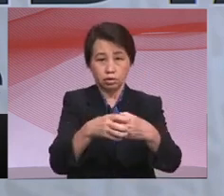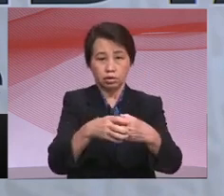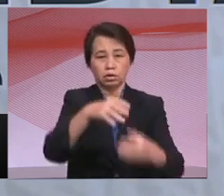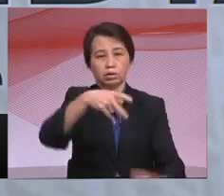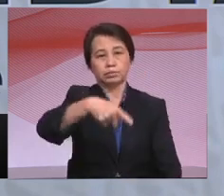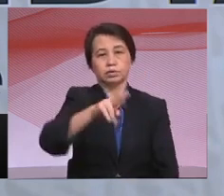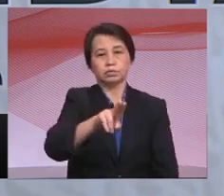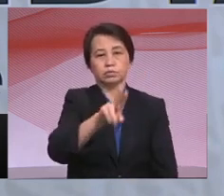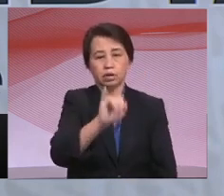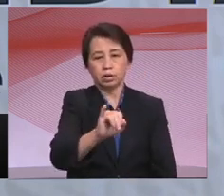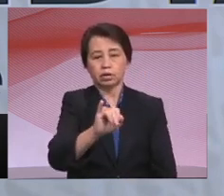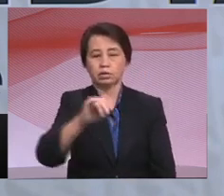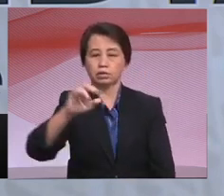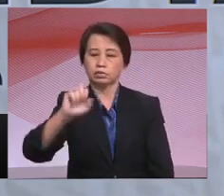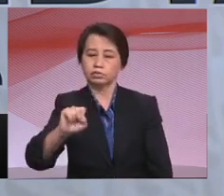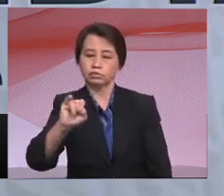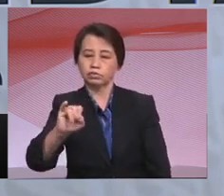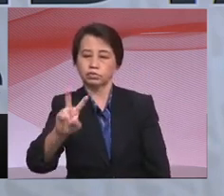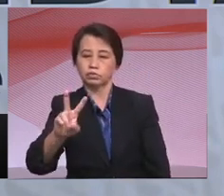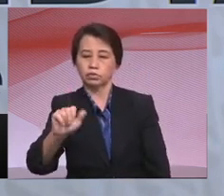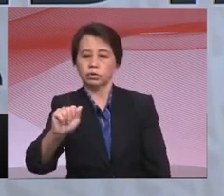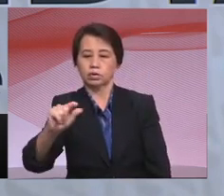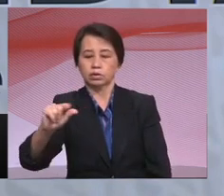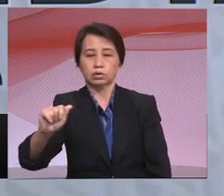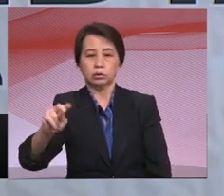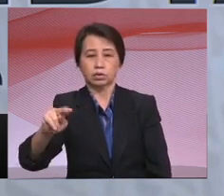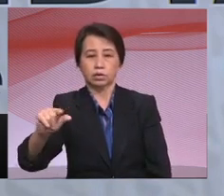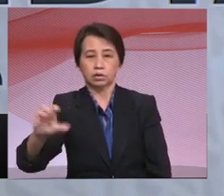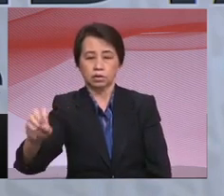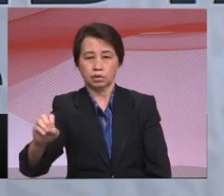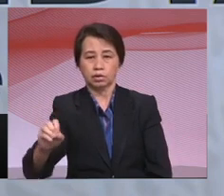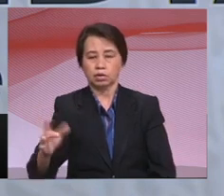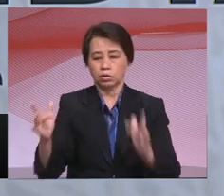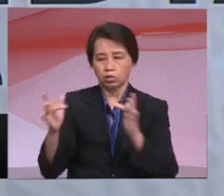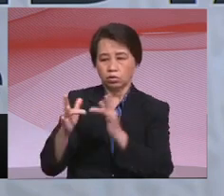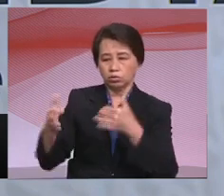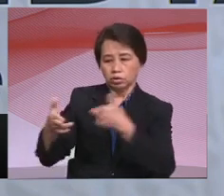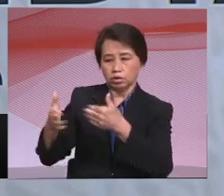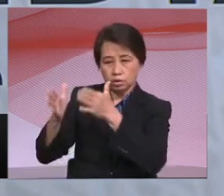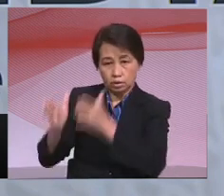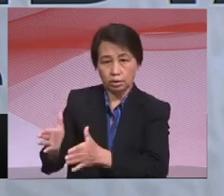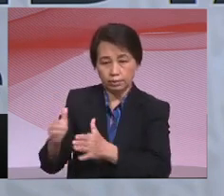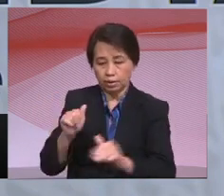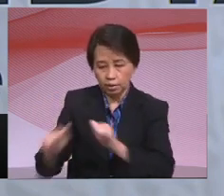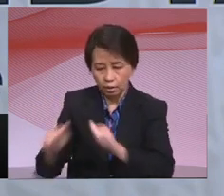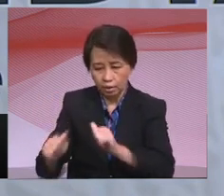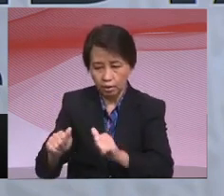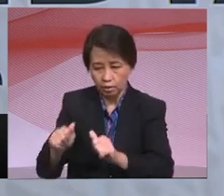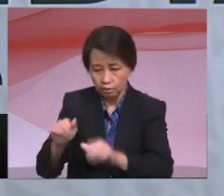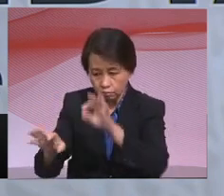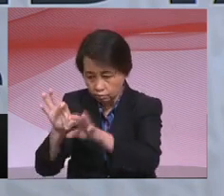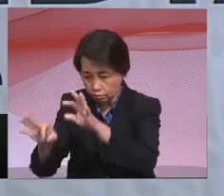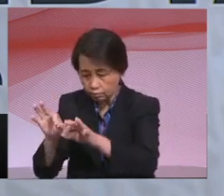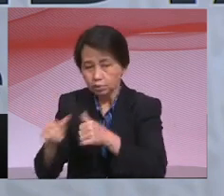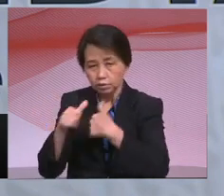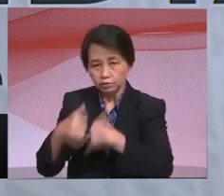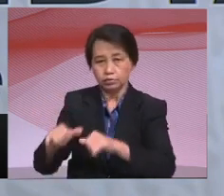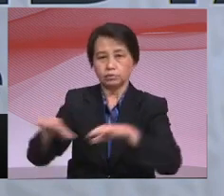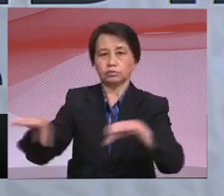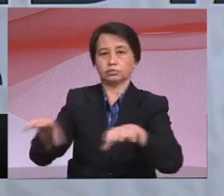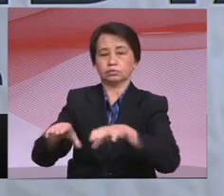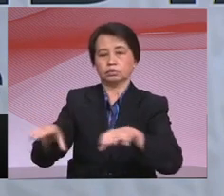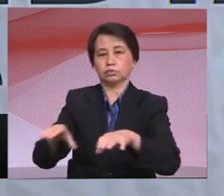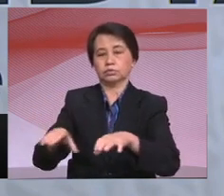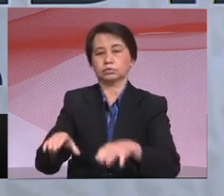Siva Gangga. Pun begitu, saringan kontak rapat kes-kes positif ini dan aktif kes detection masih